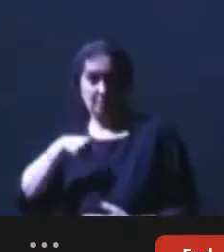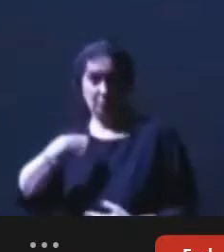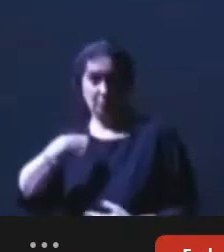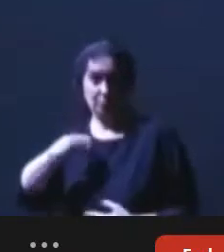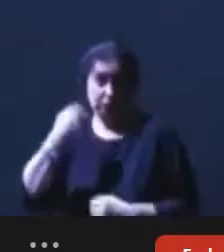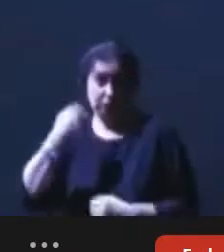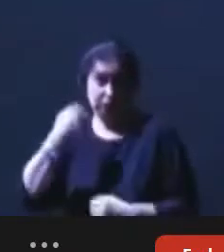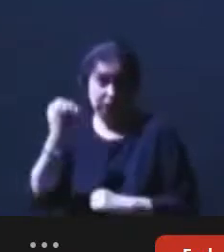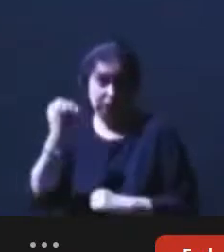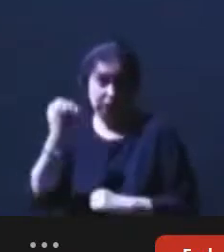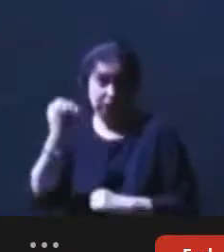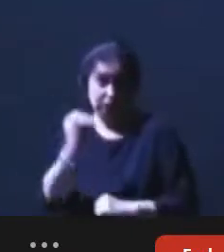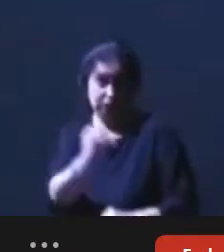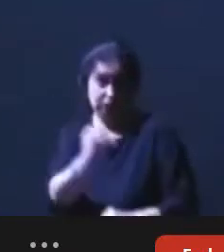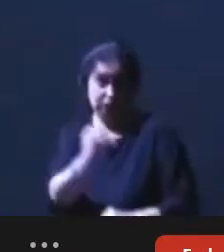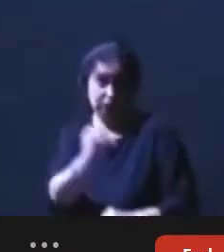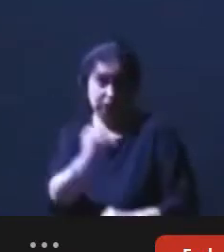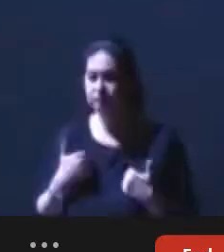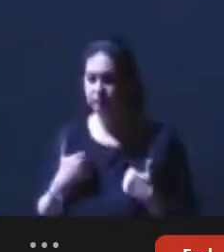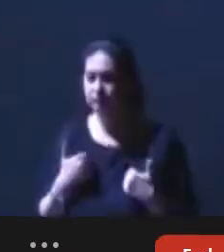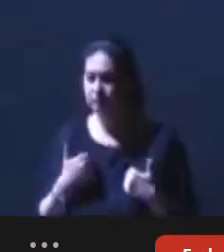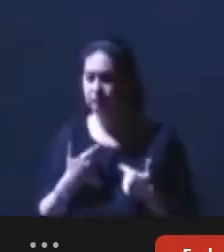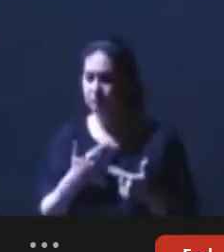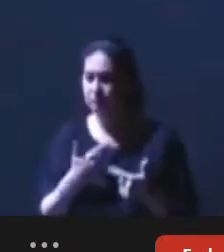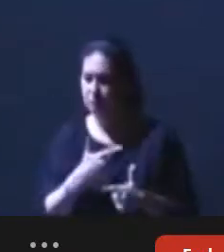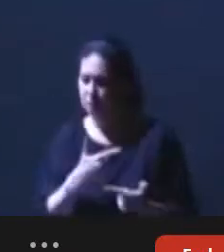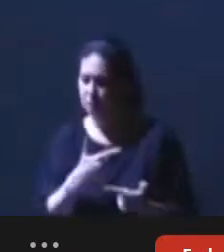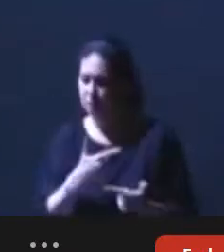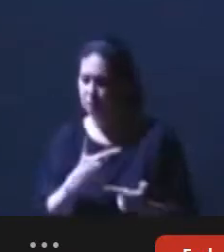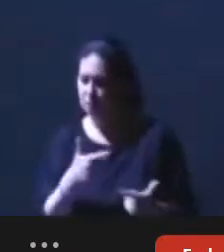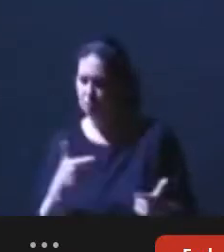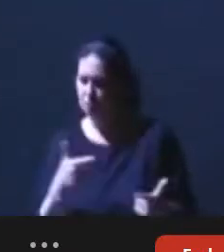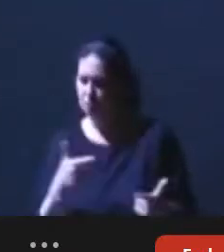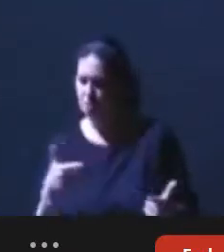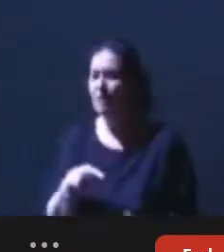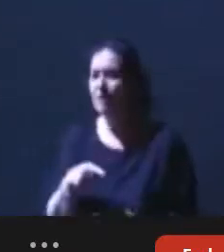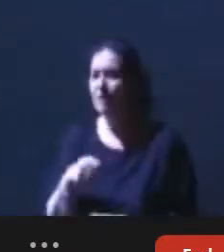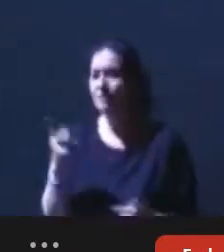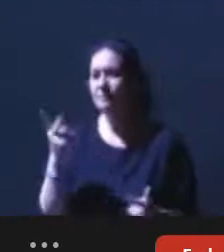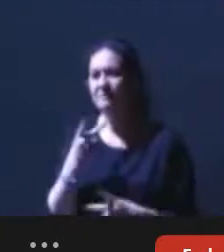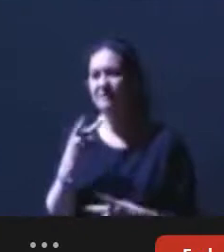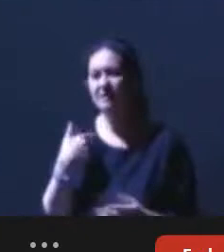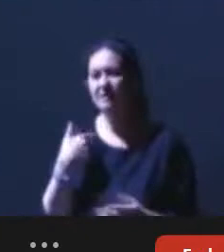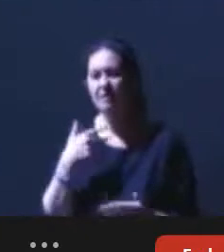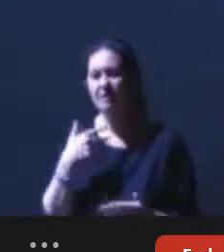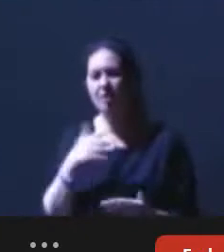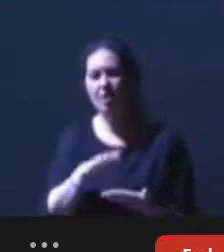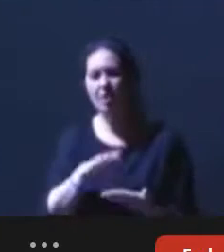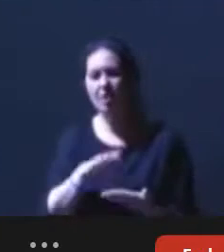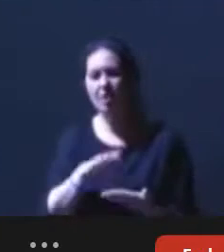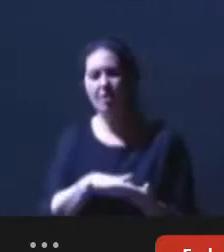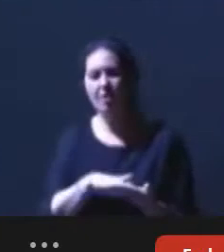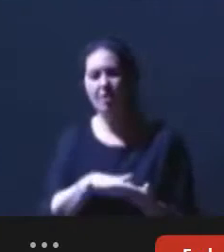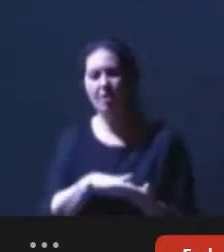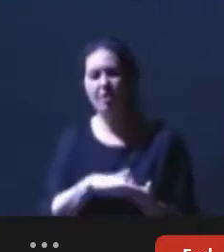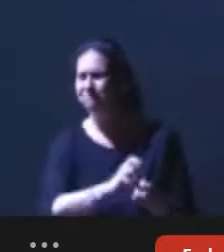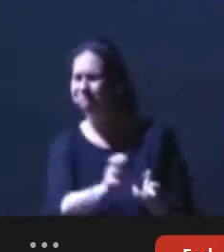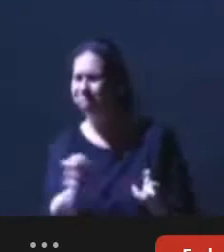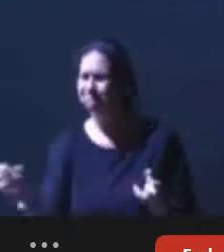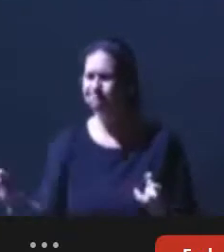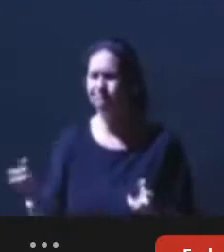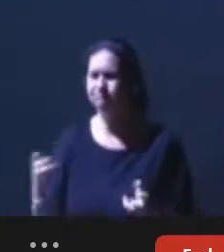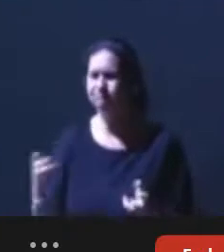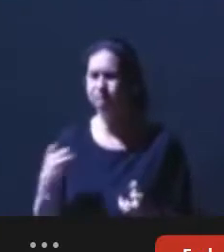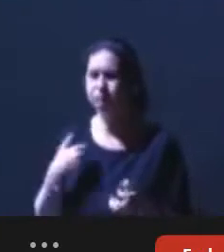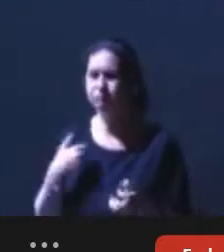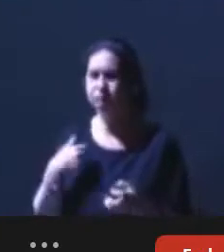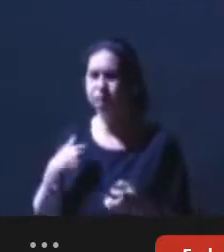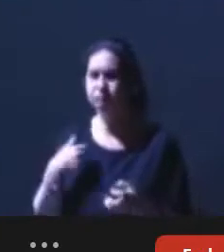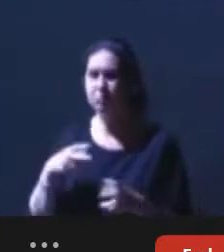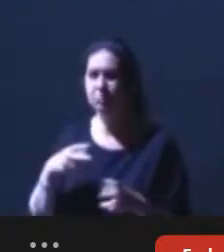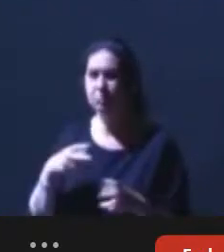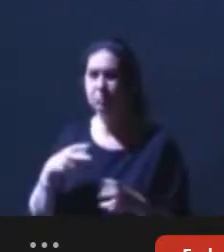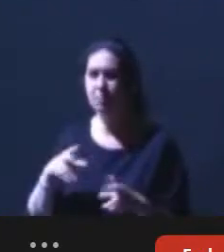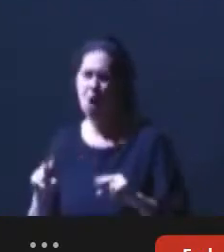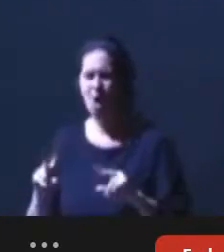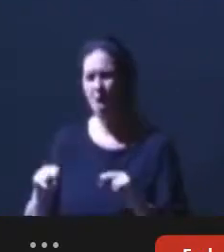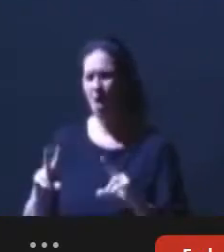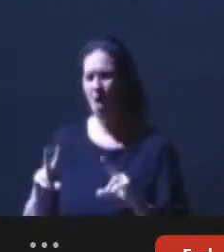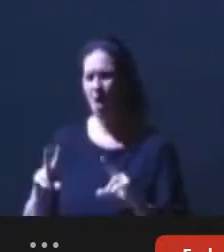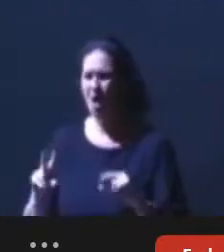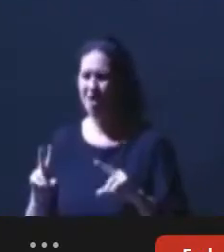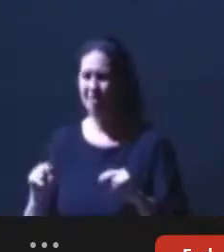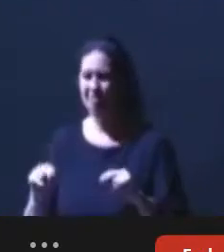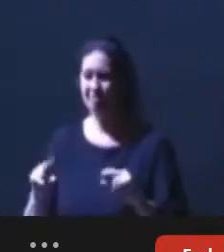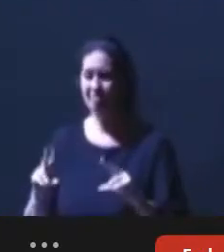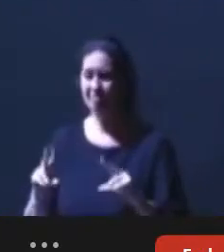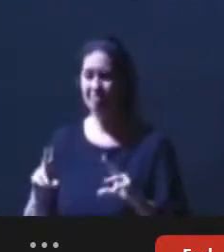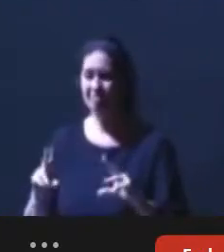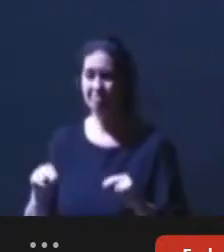toán. Ok, thanh toán thì thanh toán. Thì đến năm 2011 thì là thực hiện chúng tôi khai trương cái học viện. Năm nay là sẽ được 10 năm đấy.